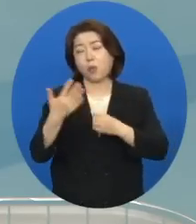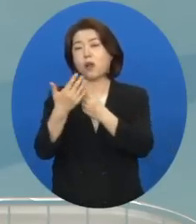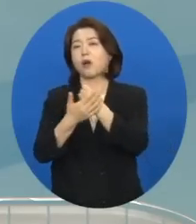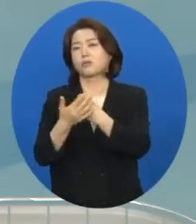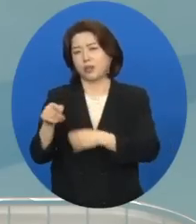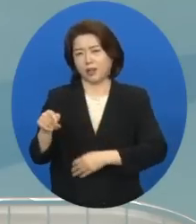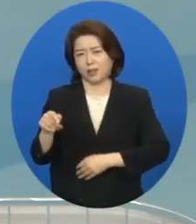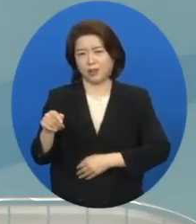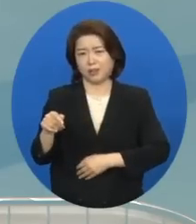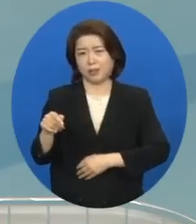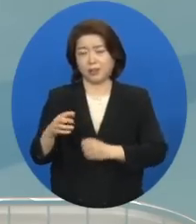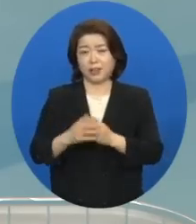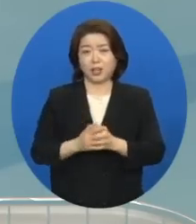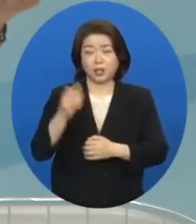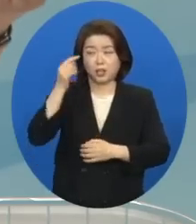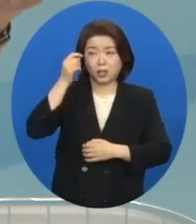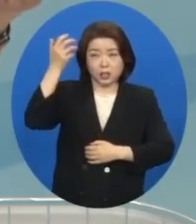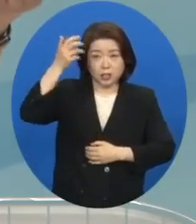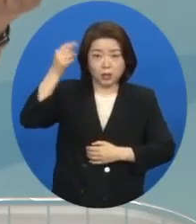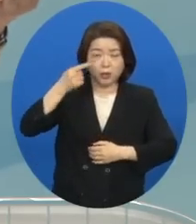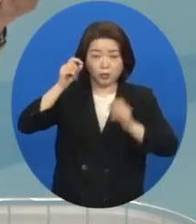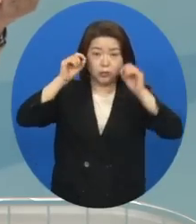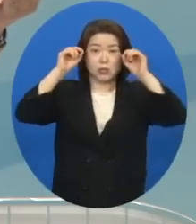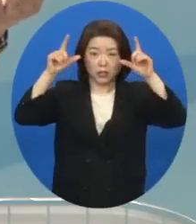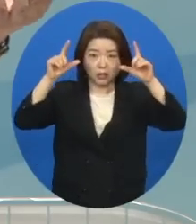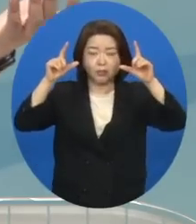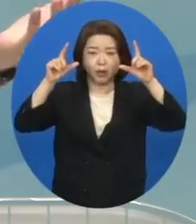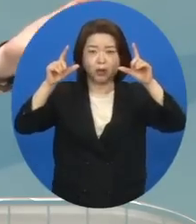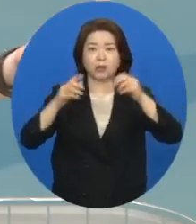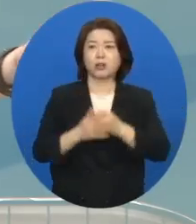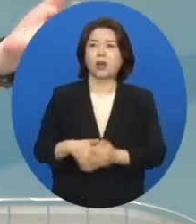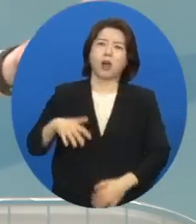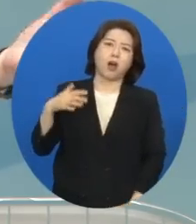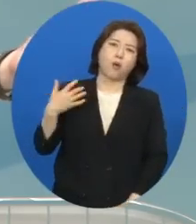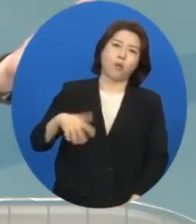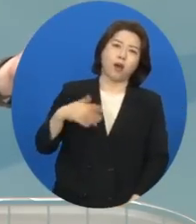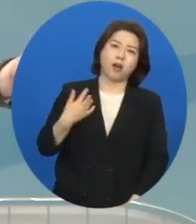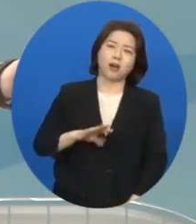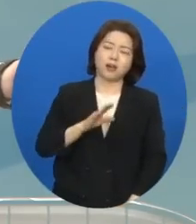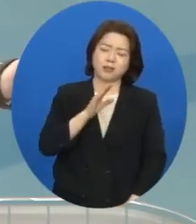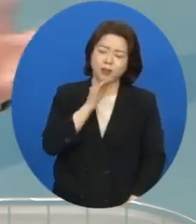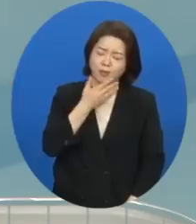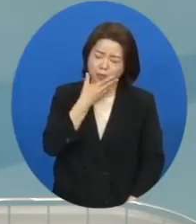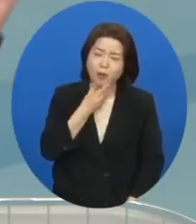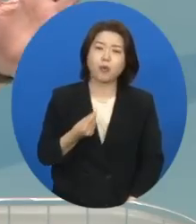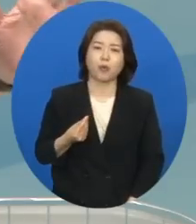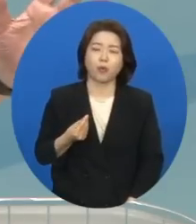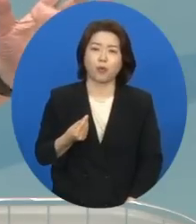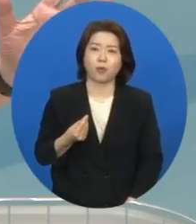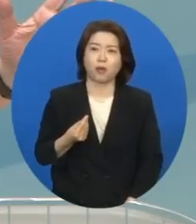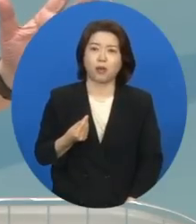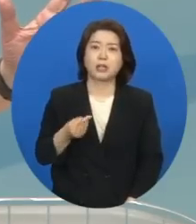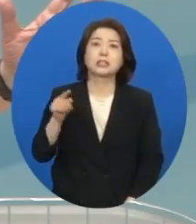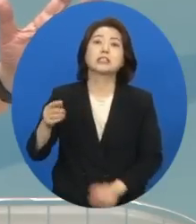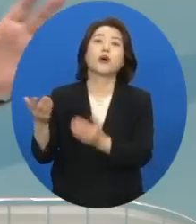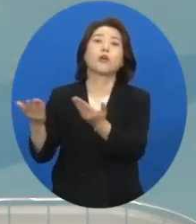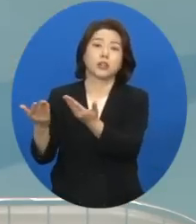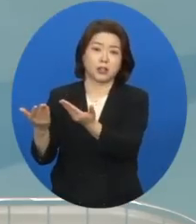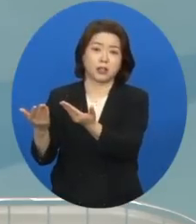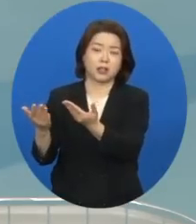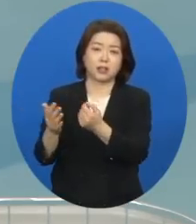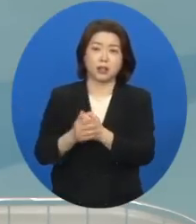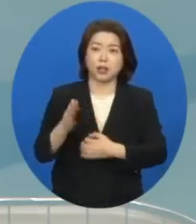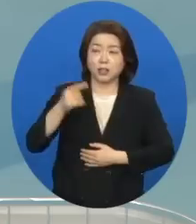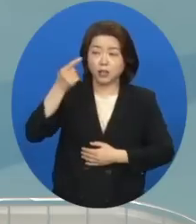은혜인지 영의 눈이 뜨이고 나면 와 이건 정말 복이구나 그럴 일인데